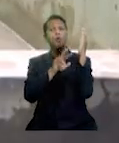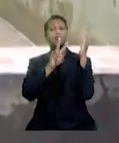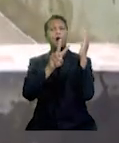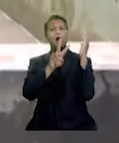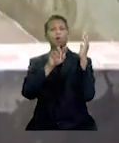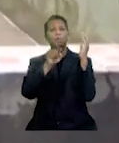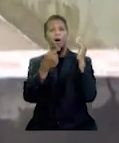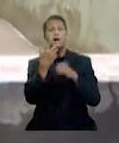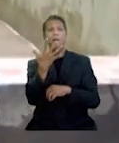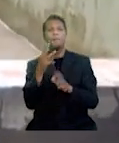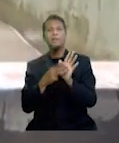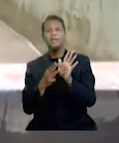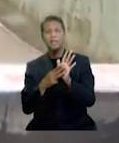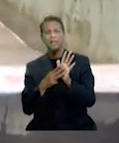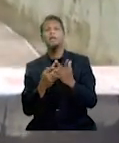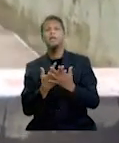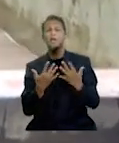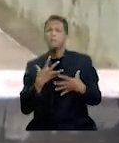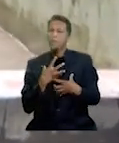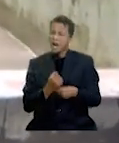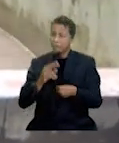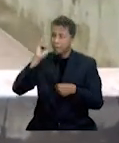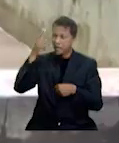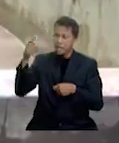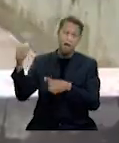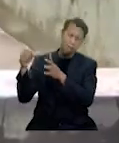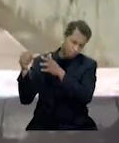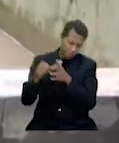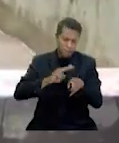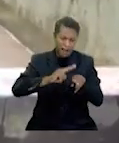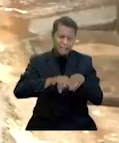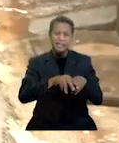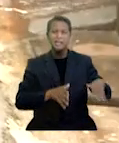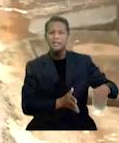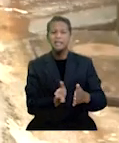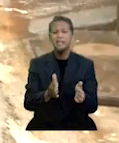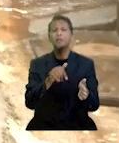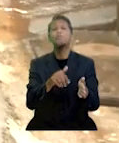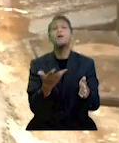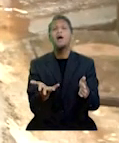agar pemerintah ini bisa melakukan normalisasi sungai dengan meninggikan kembali tembok di